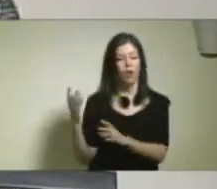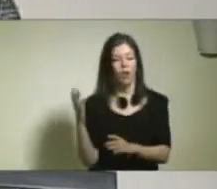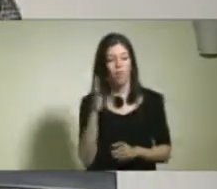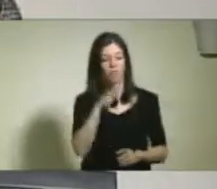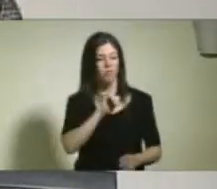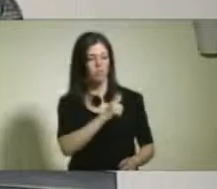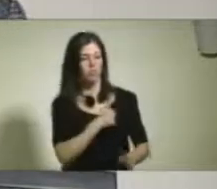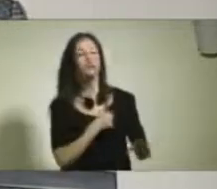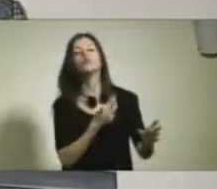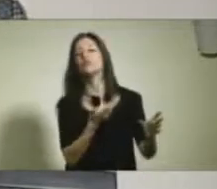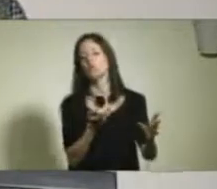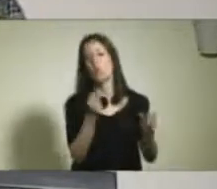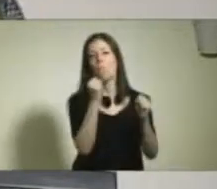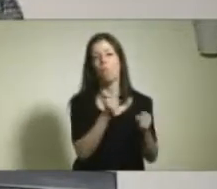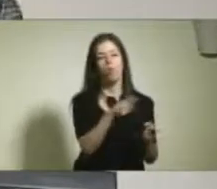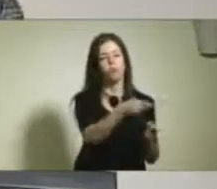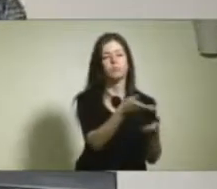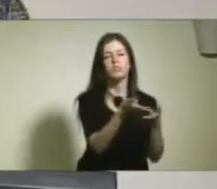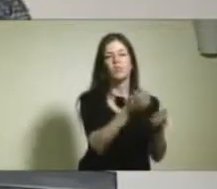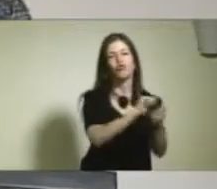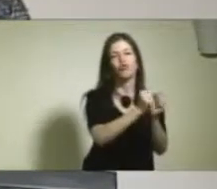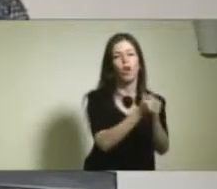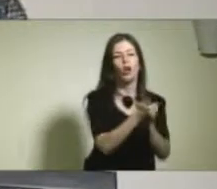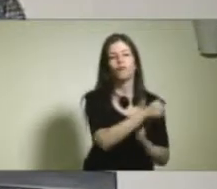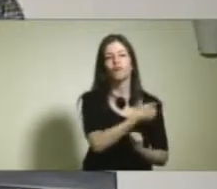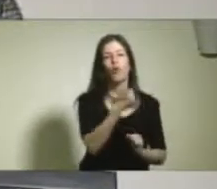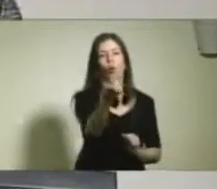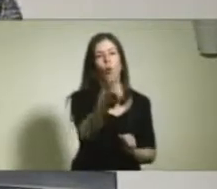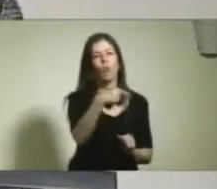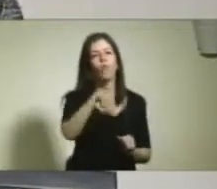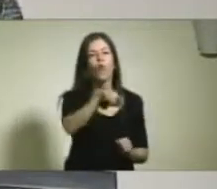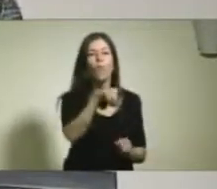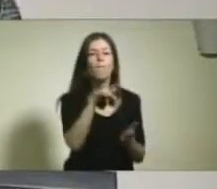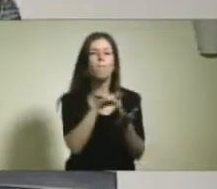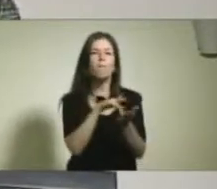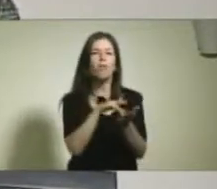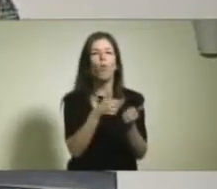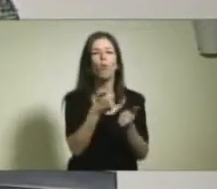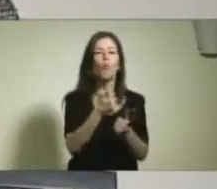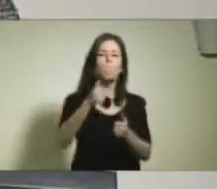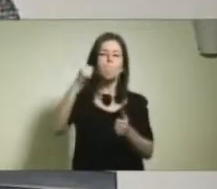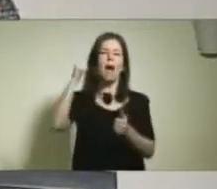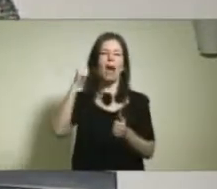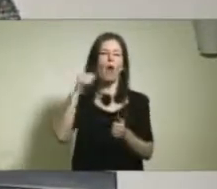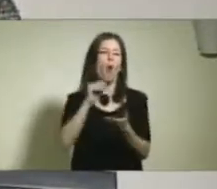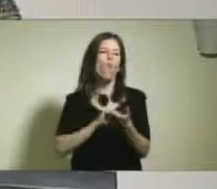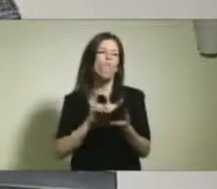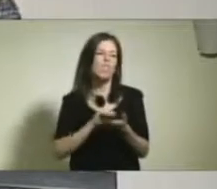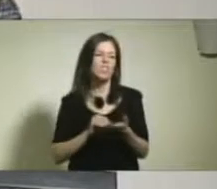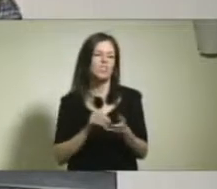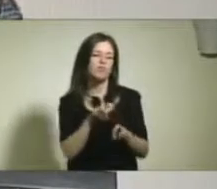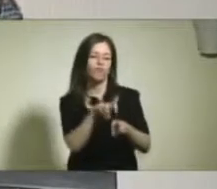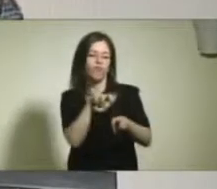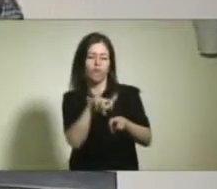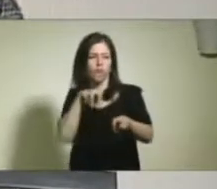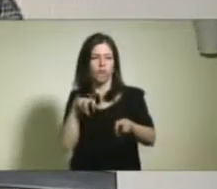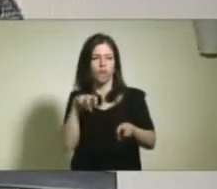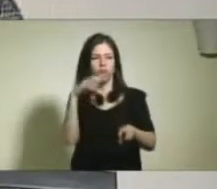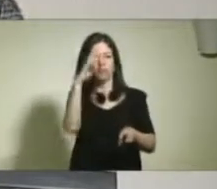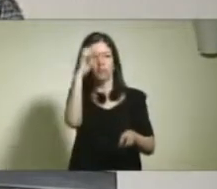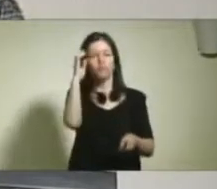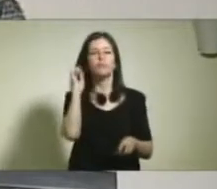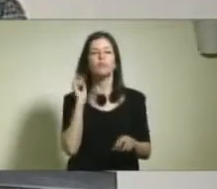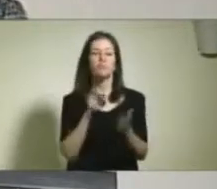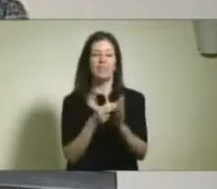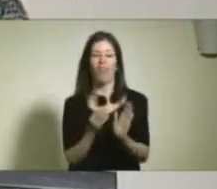études, il y a des possibilités de changer de service et aller vers le middle ou le back-office. Mais je pense que si vous créez une banque postale, il faudra